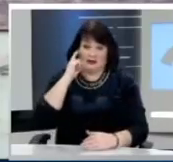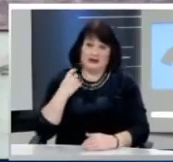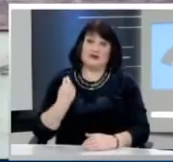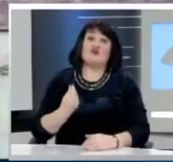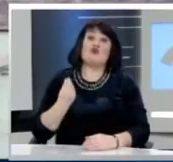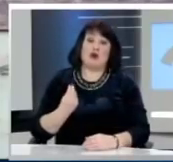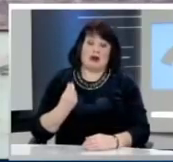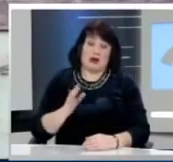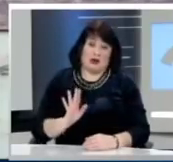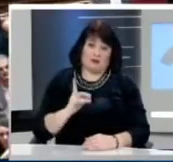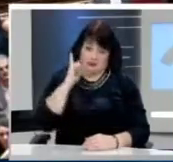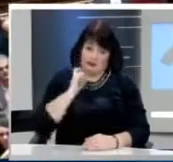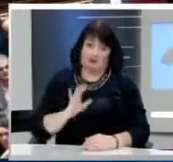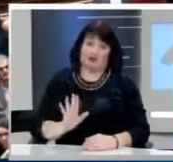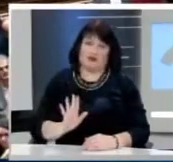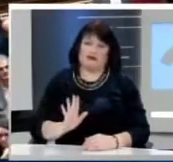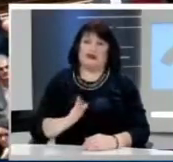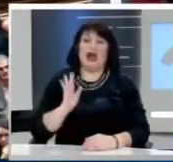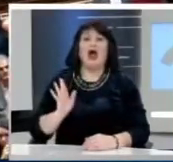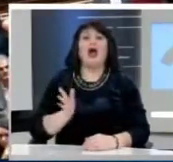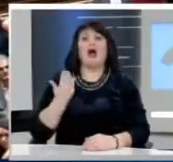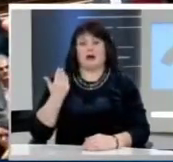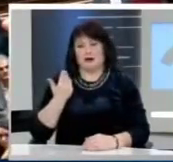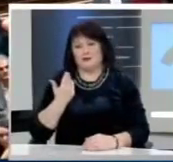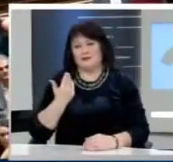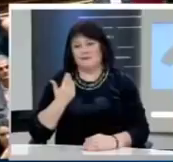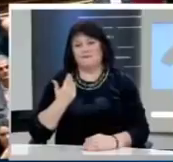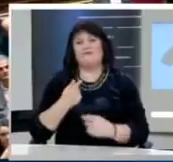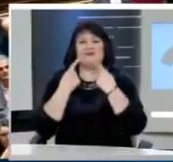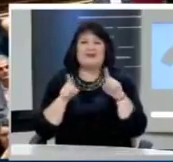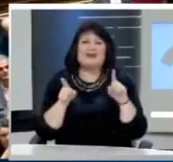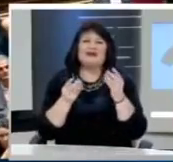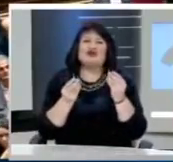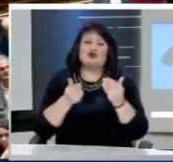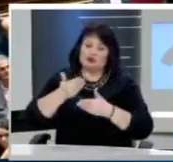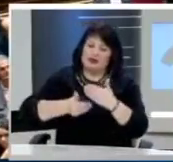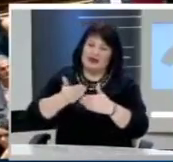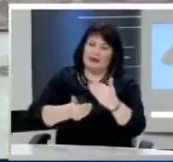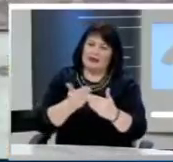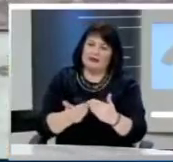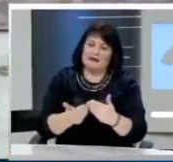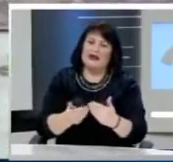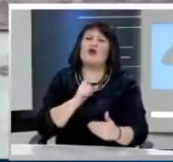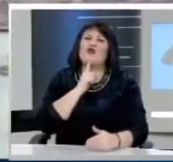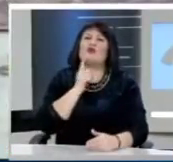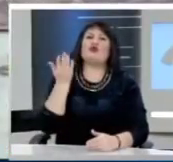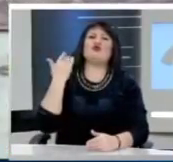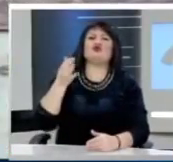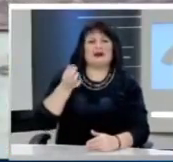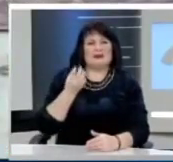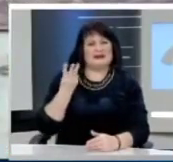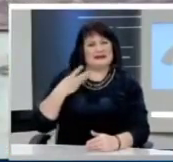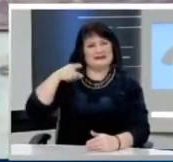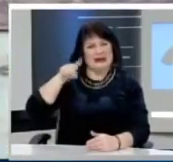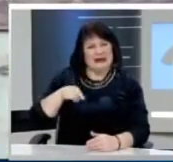πάρα πολύ καλά πως αν επρόκειτο να γίνει μια διαφορετική διαδικασία, σαν αυτή που